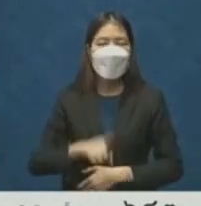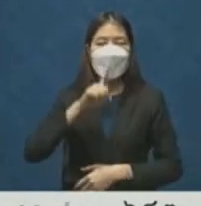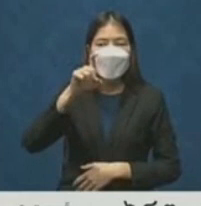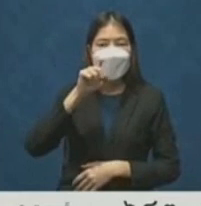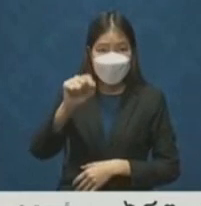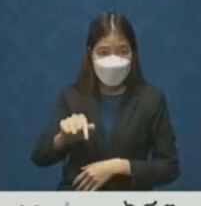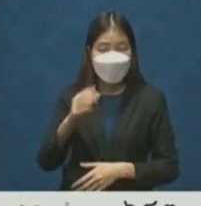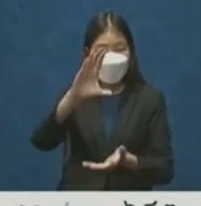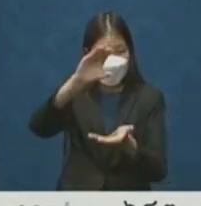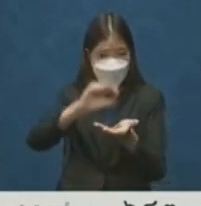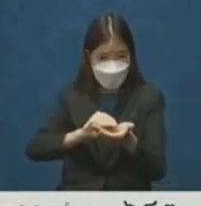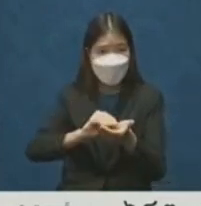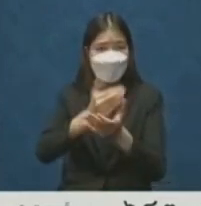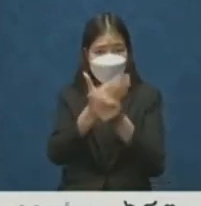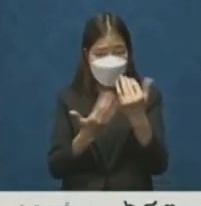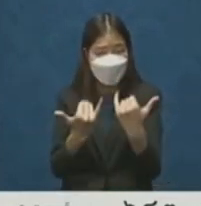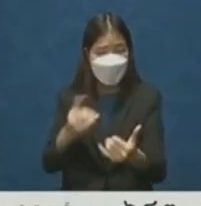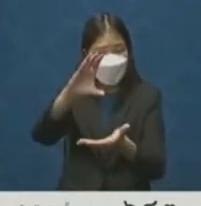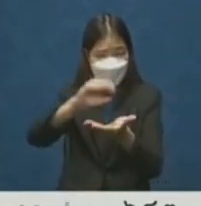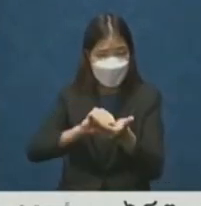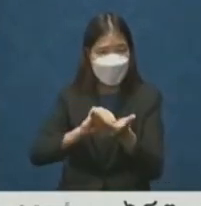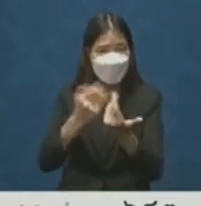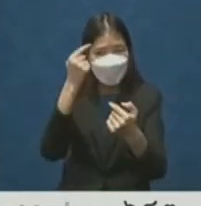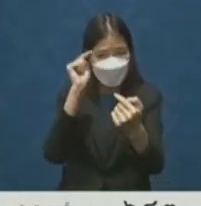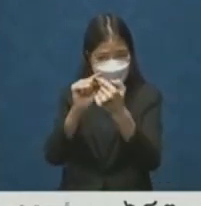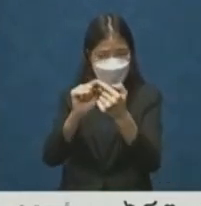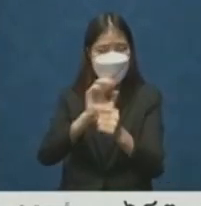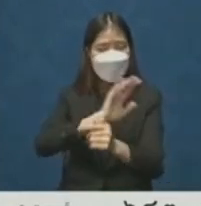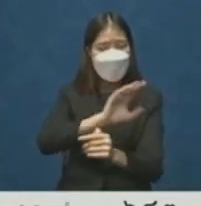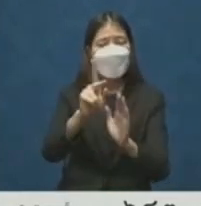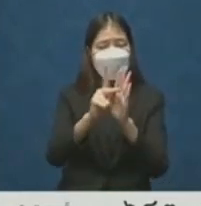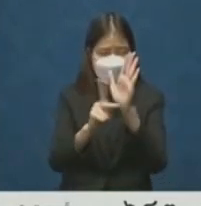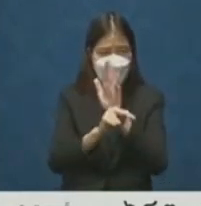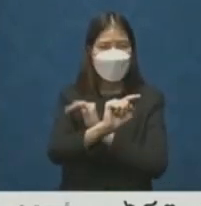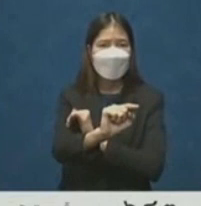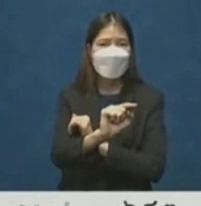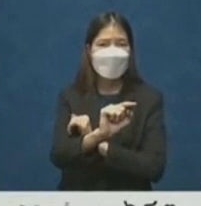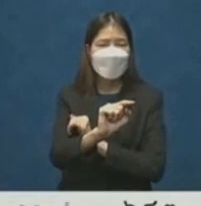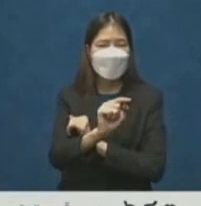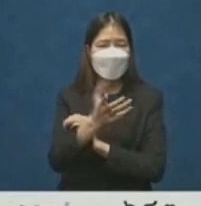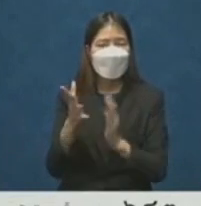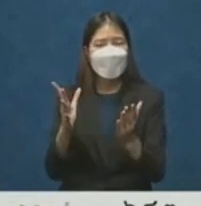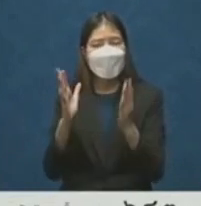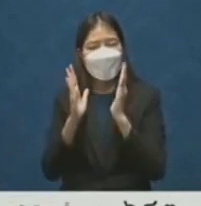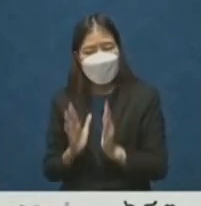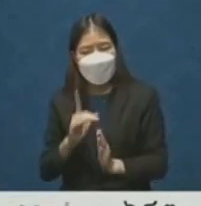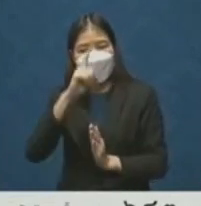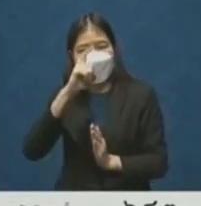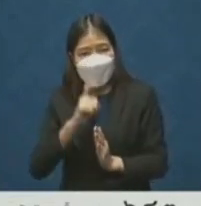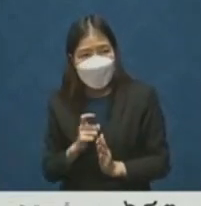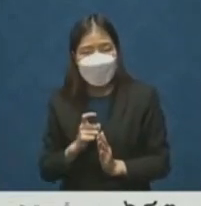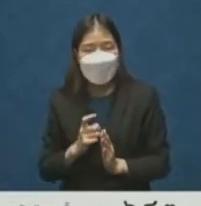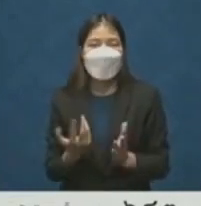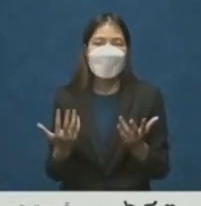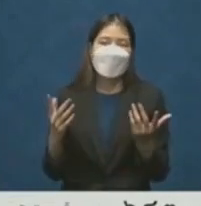ให้ชัดที่ผมถามตรงนี้เพราะมันต้องบันทึกไว้ในสภาแล้วถือว่าเป็นเจตนารมณ์ของกฎหมายนั่นหมายความว่าสังคม